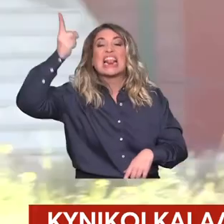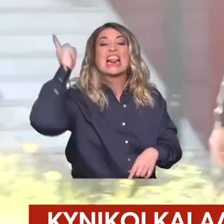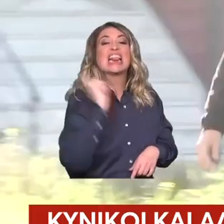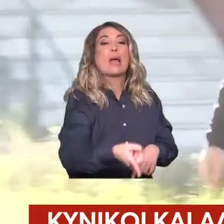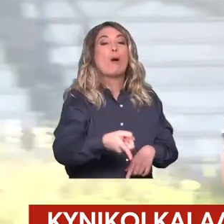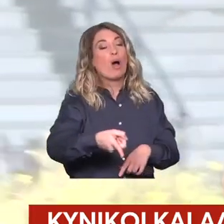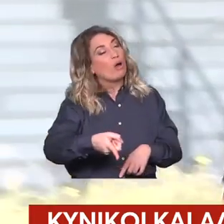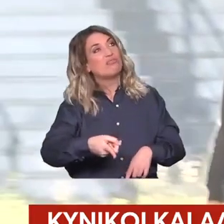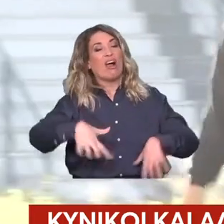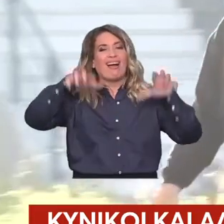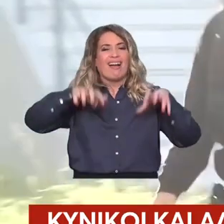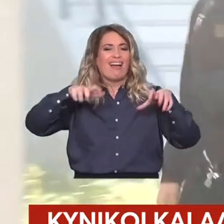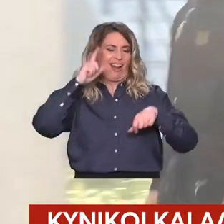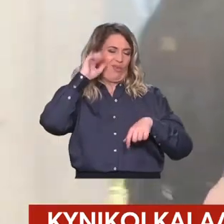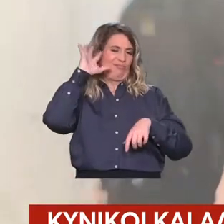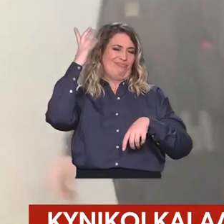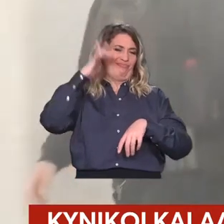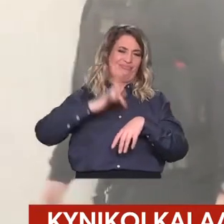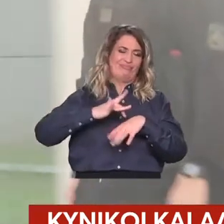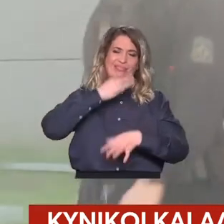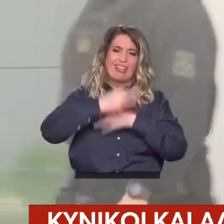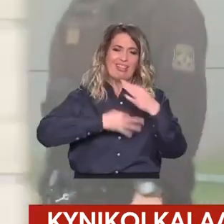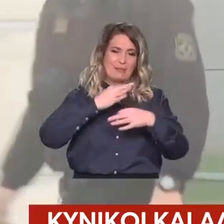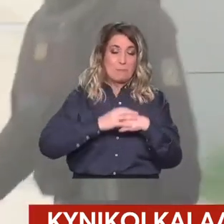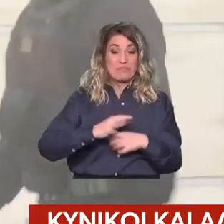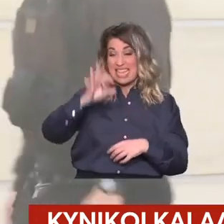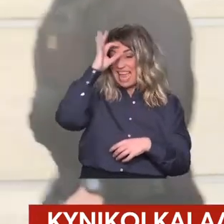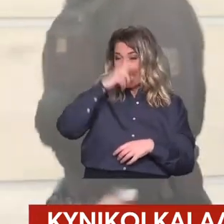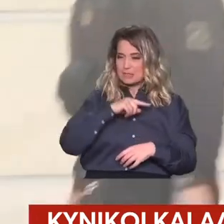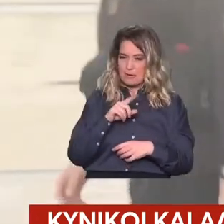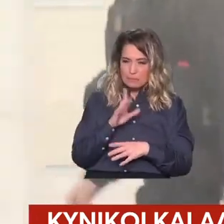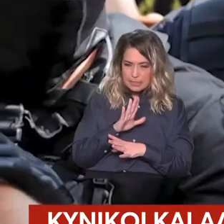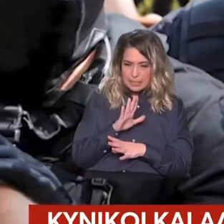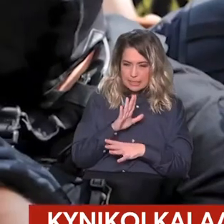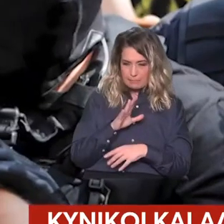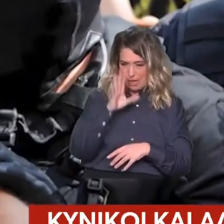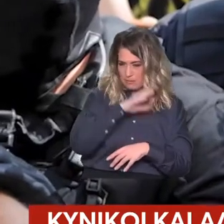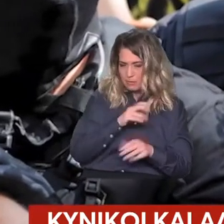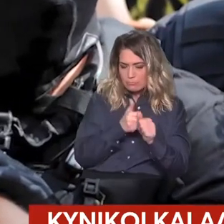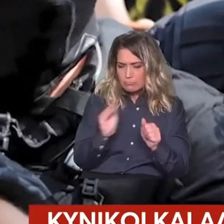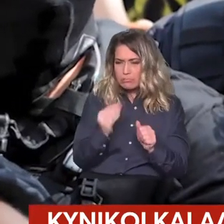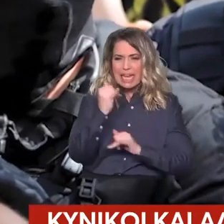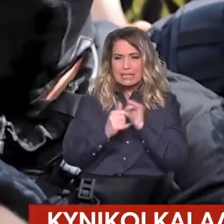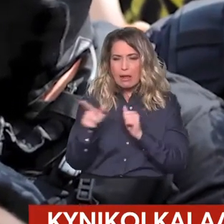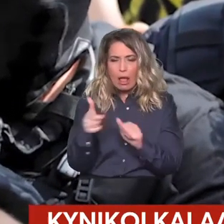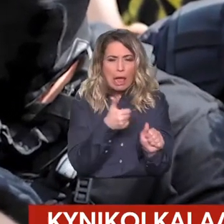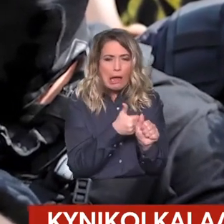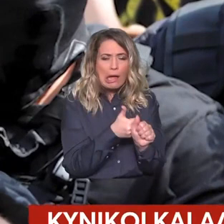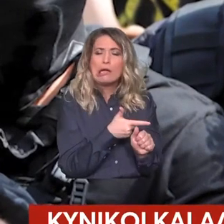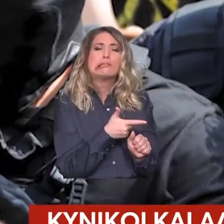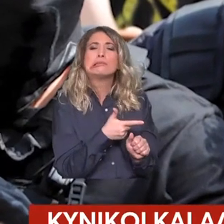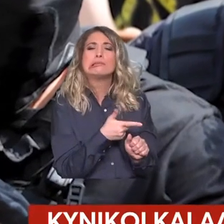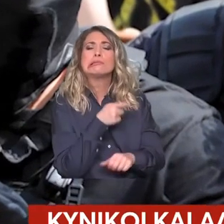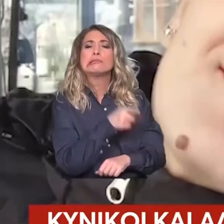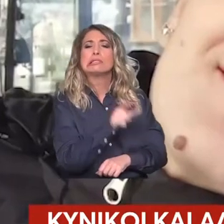κακοκαιρία. Όπως διαπίστωσαν οι αστυνομικοί, παρακολουθούσε στενά τις εξελίξεις στην υπόθεση της Δρούλας Πισπυρίγκου και παλιότερα γύρω από τη δολοφονία της Καρολάιν